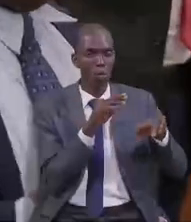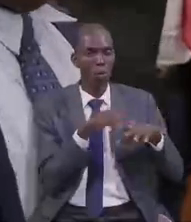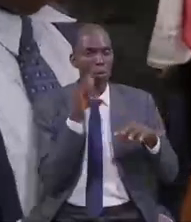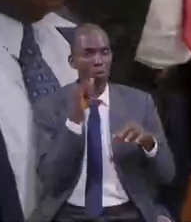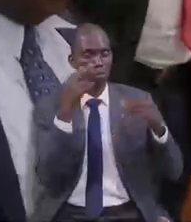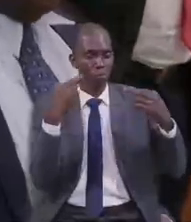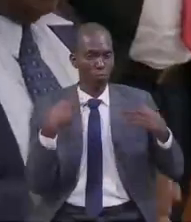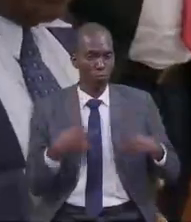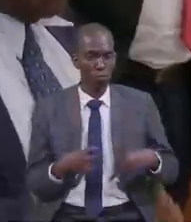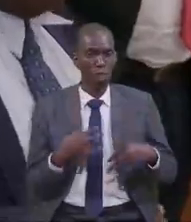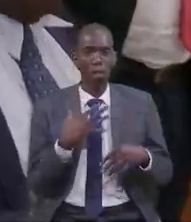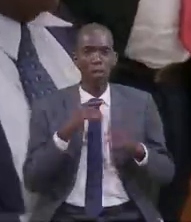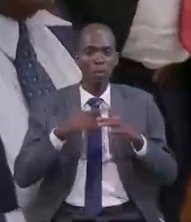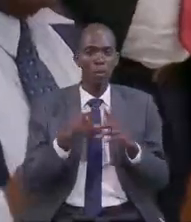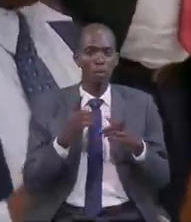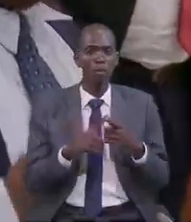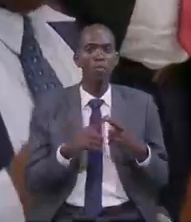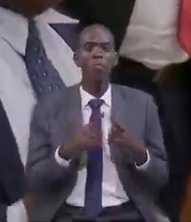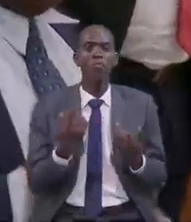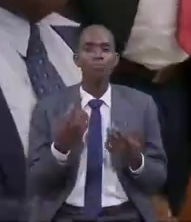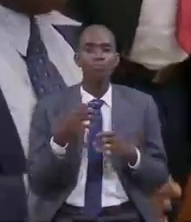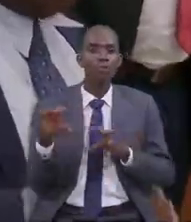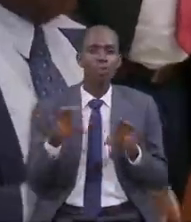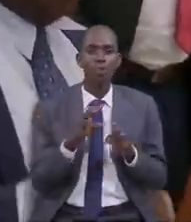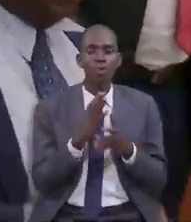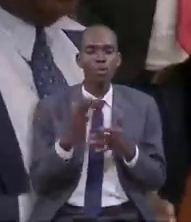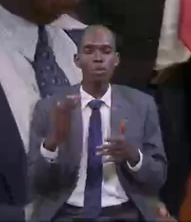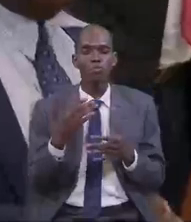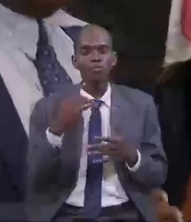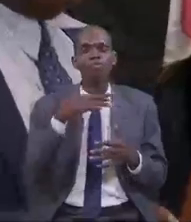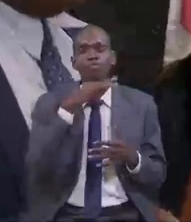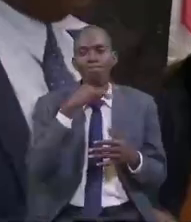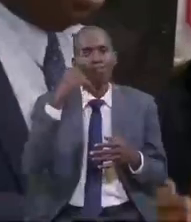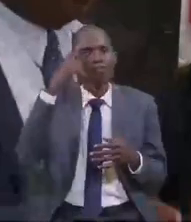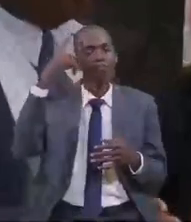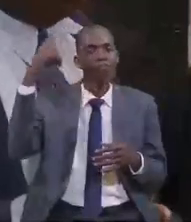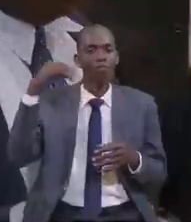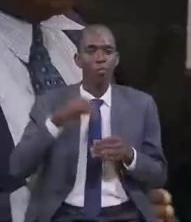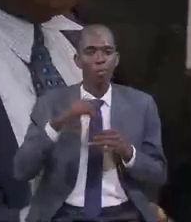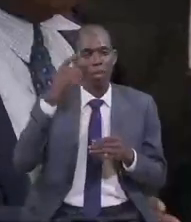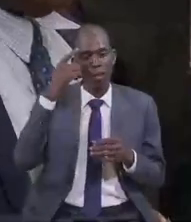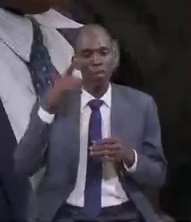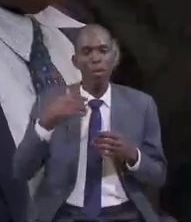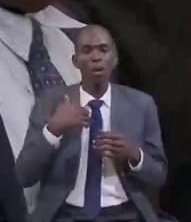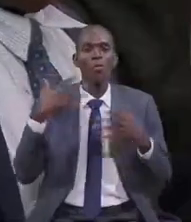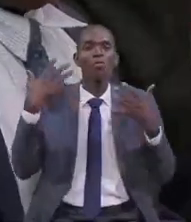Jésus a dit que tu as déjà commis l'adultère avec elle dans ton cœur.